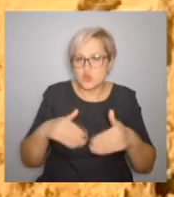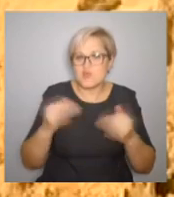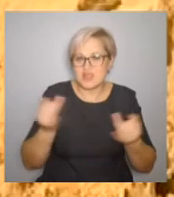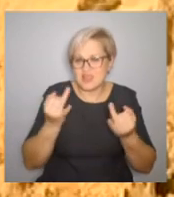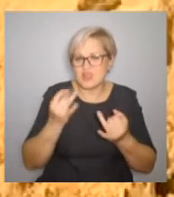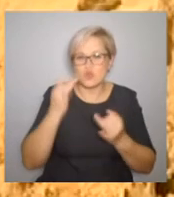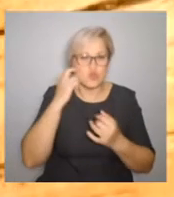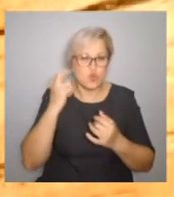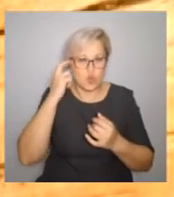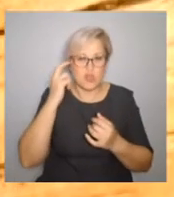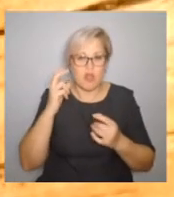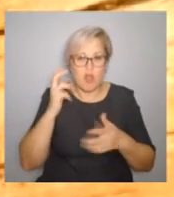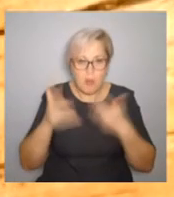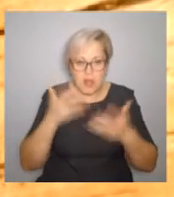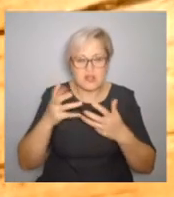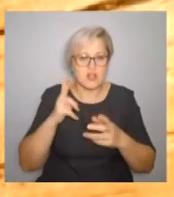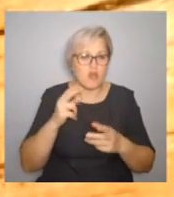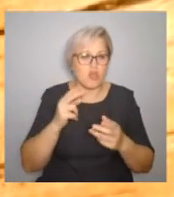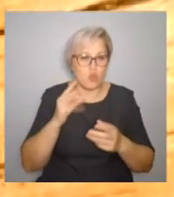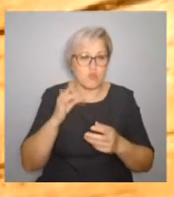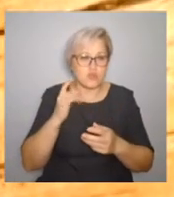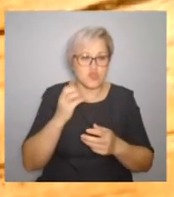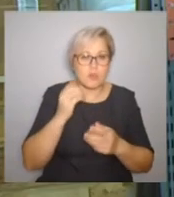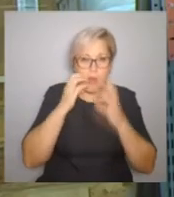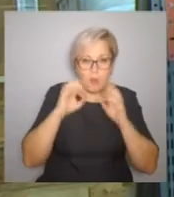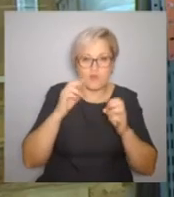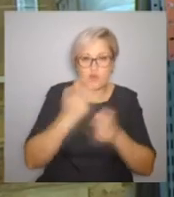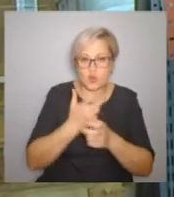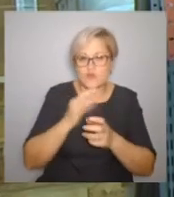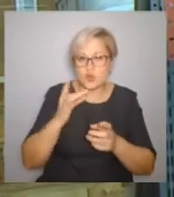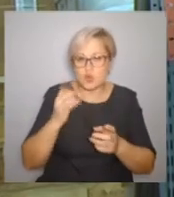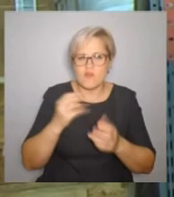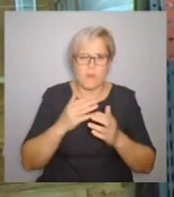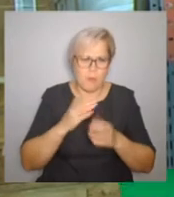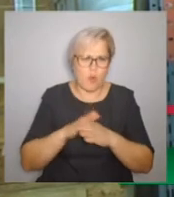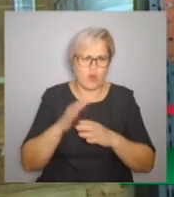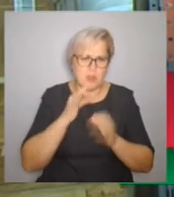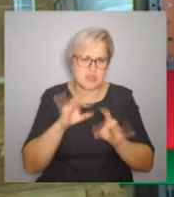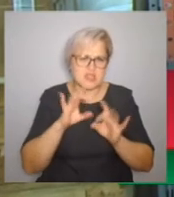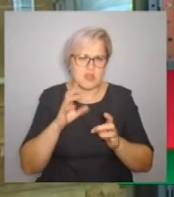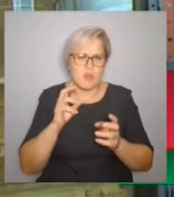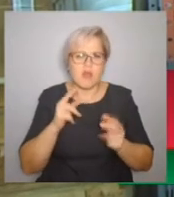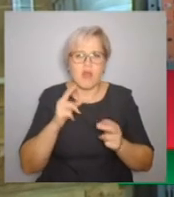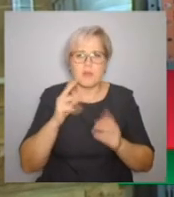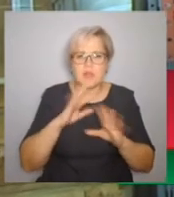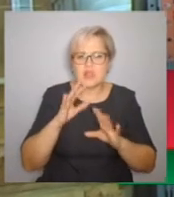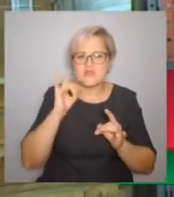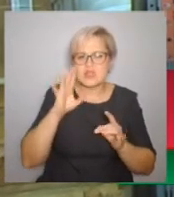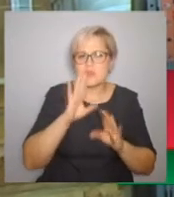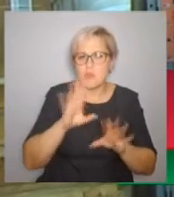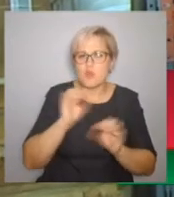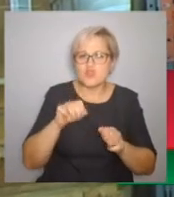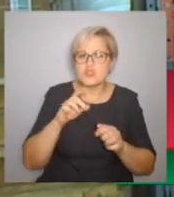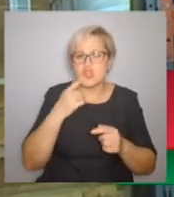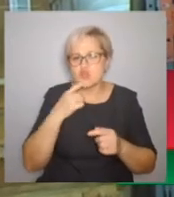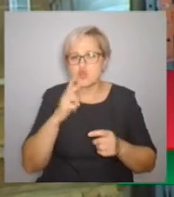для палеонтологов, чем для продажи и дальнейшего использования в коммерческих целях. Бивень мамонта в хорошем состоянии стоит целое состояние. Скажем так, за этот